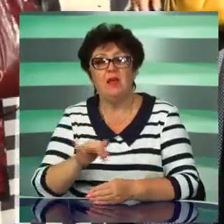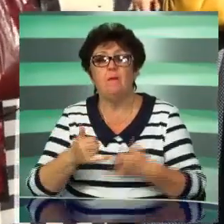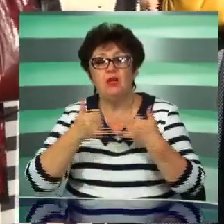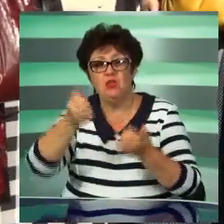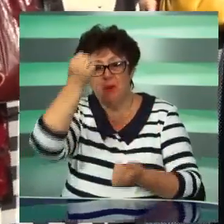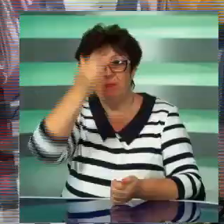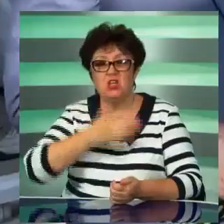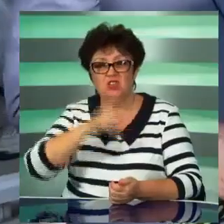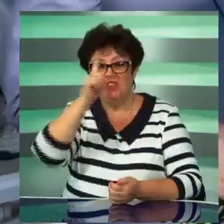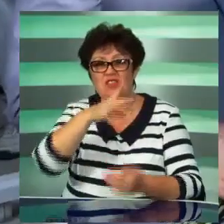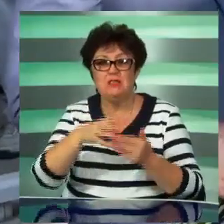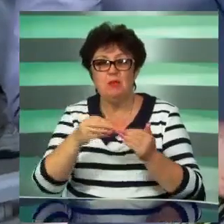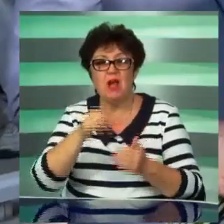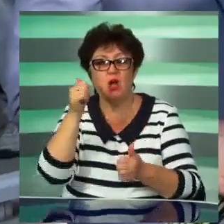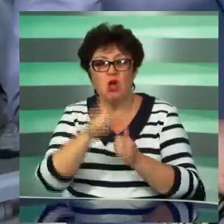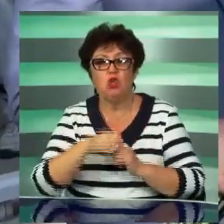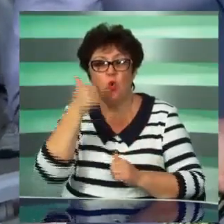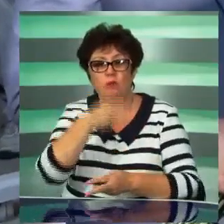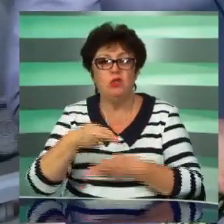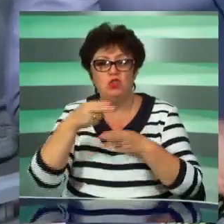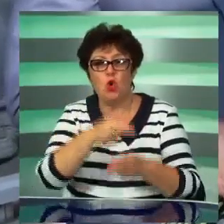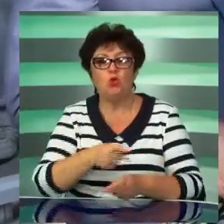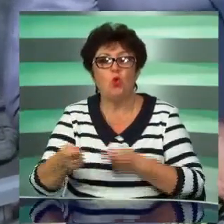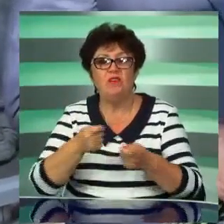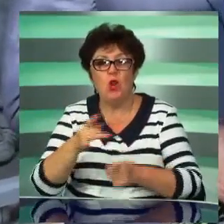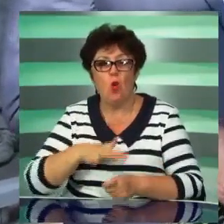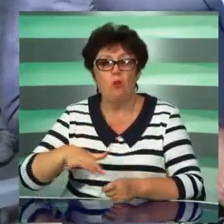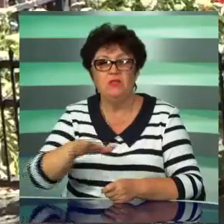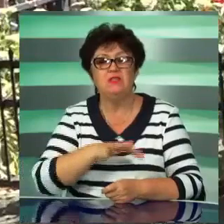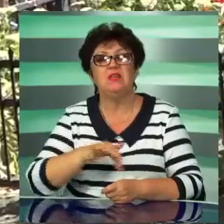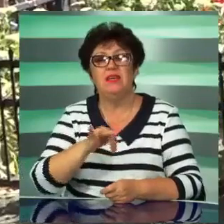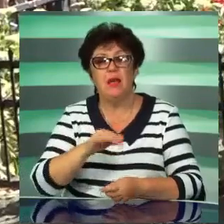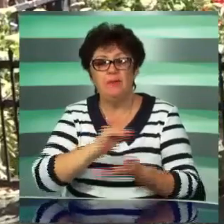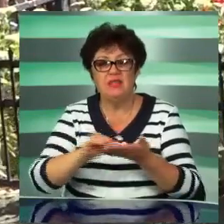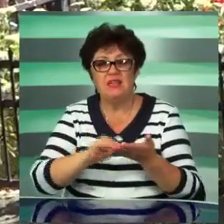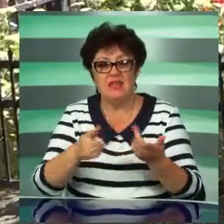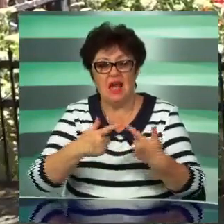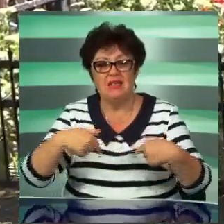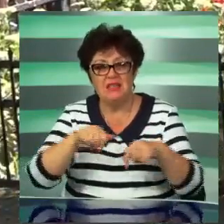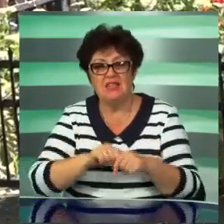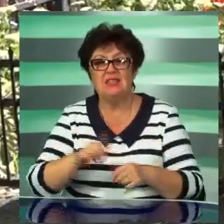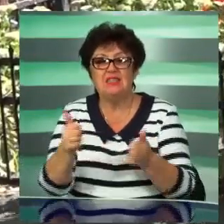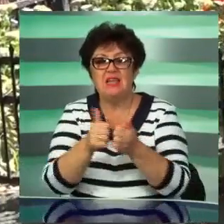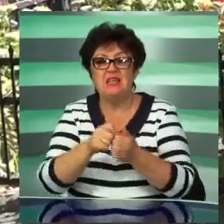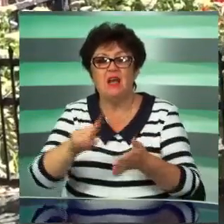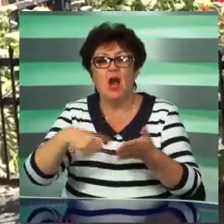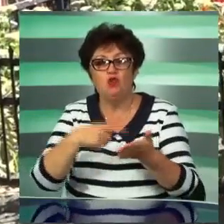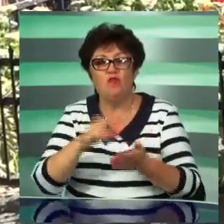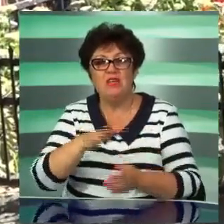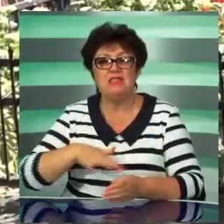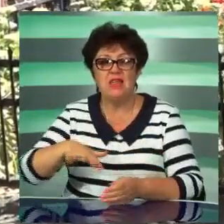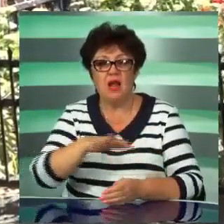память нашего известного земляка каждый год приезжают первые лица области, руководители писательских организаций из соседних городов и